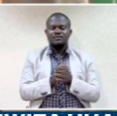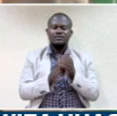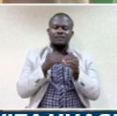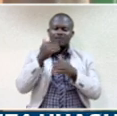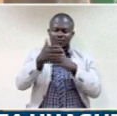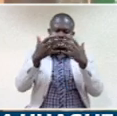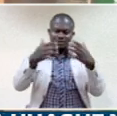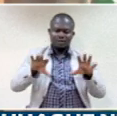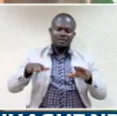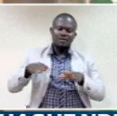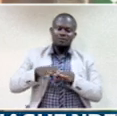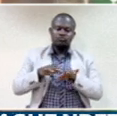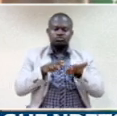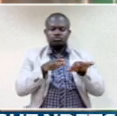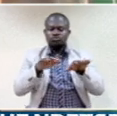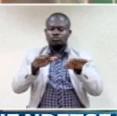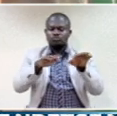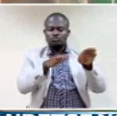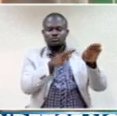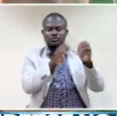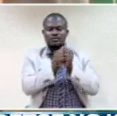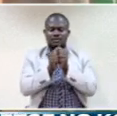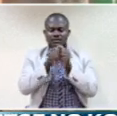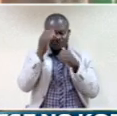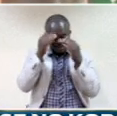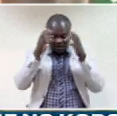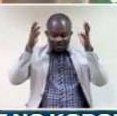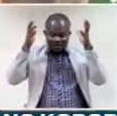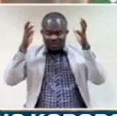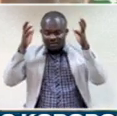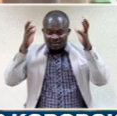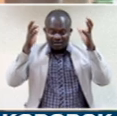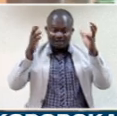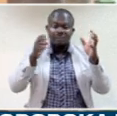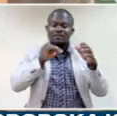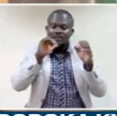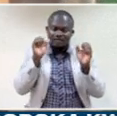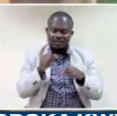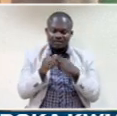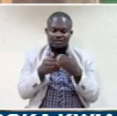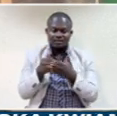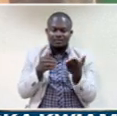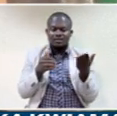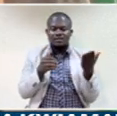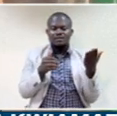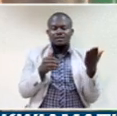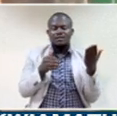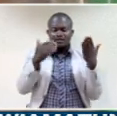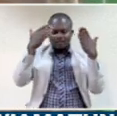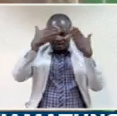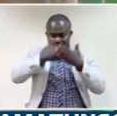irangije baratuzamukana kubera umuzigo bankoreye ntabashyaga hari na